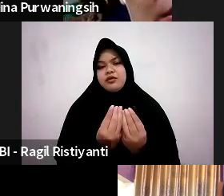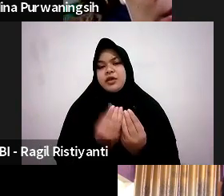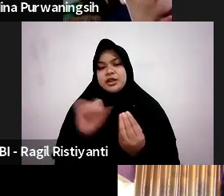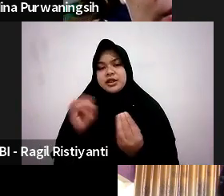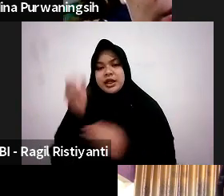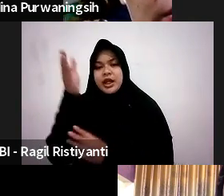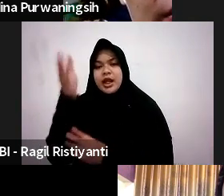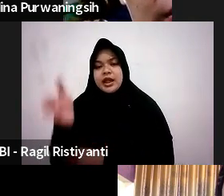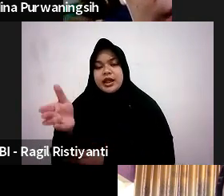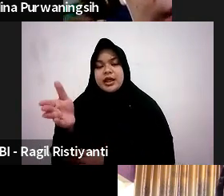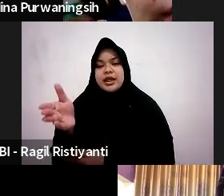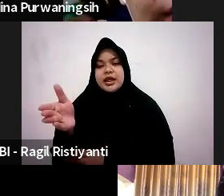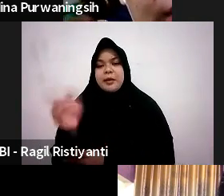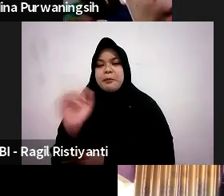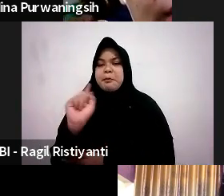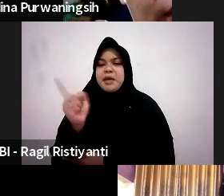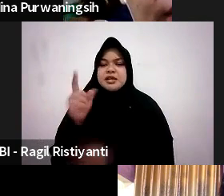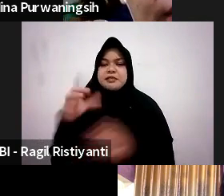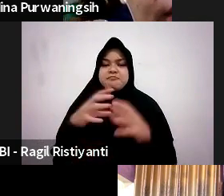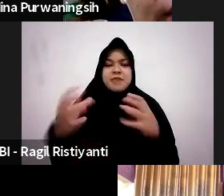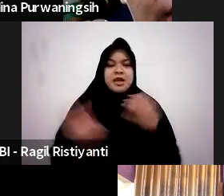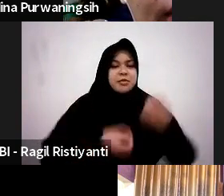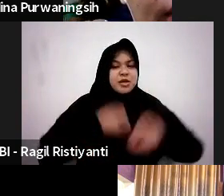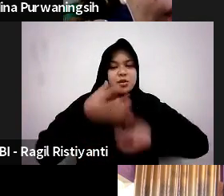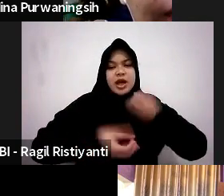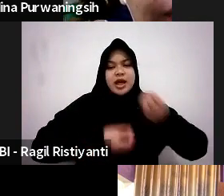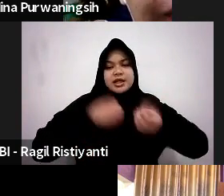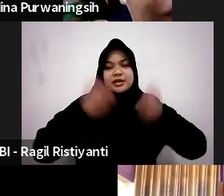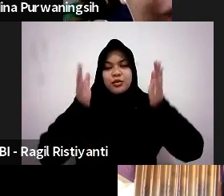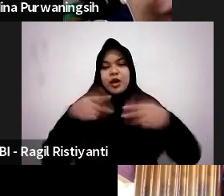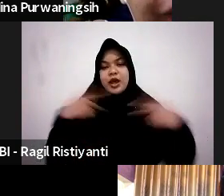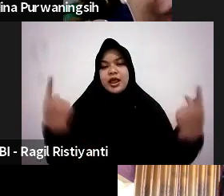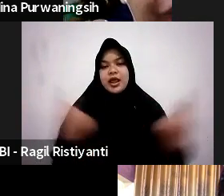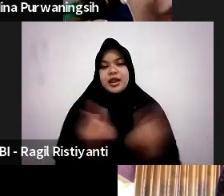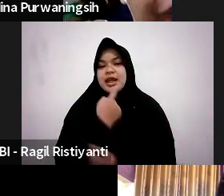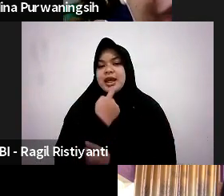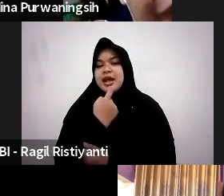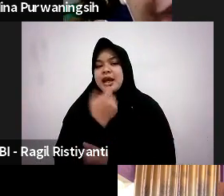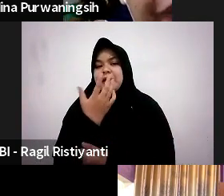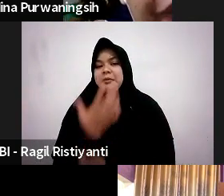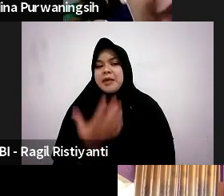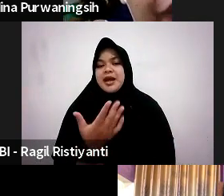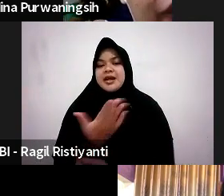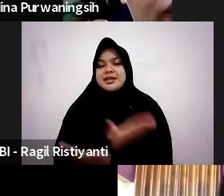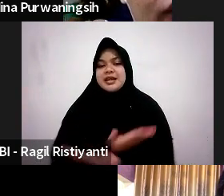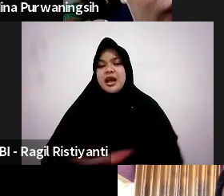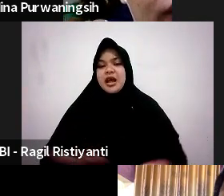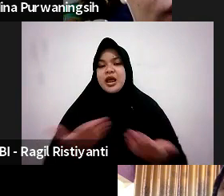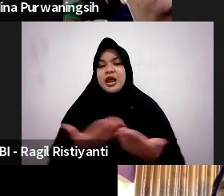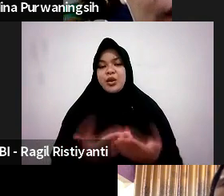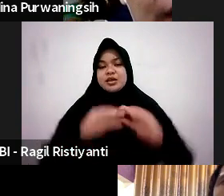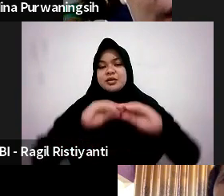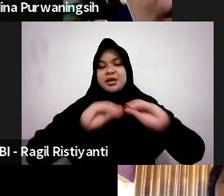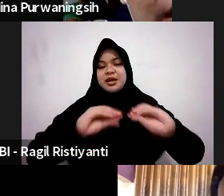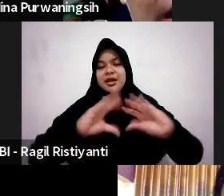of pasti banyak bisa berbagi kepada kita tentang bagaimana situasi pendidikan inklusif hari ini